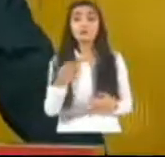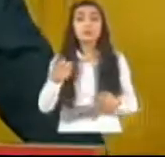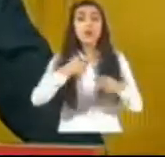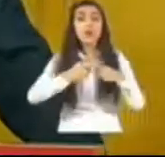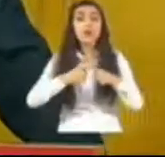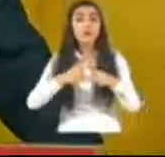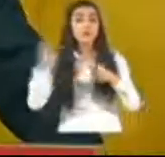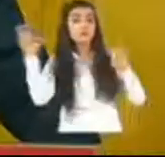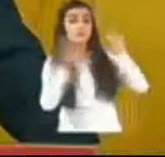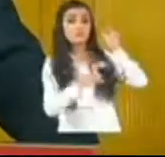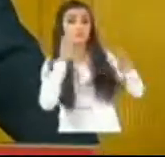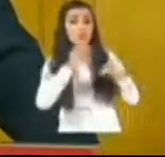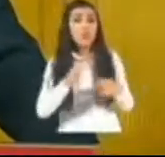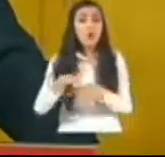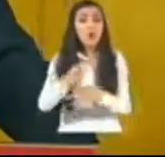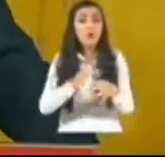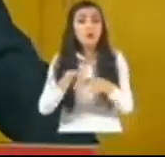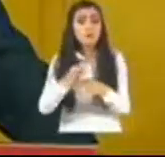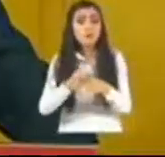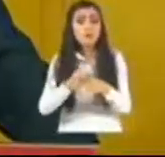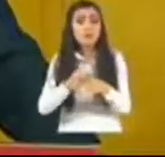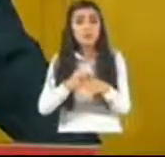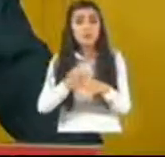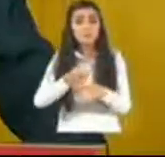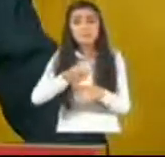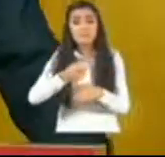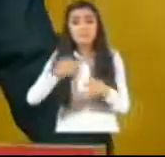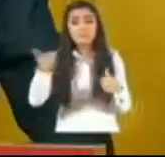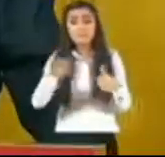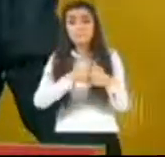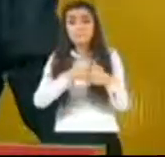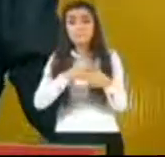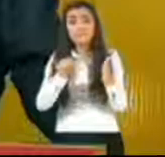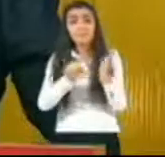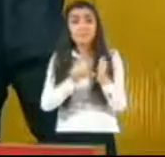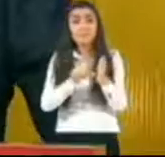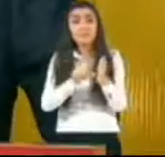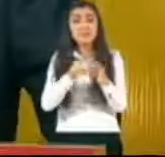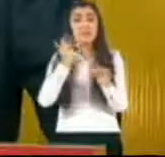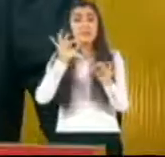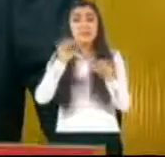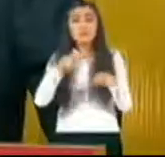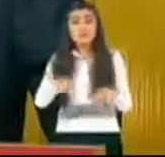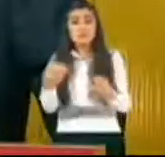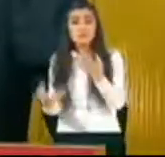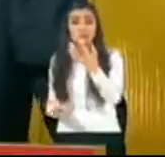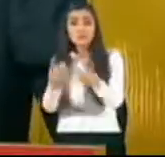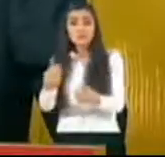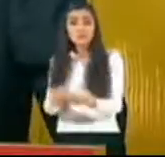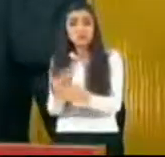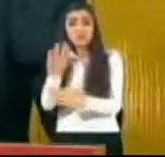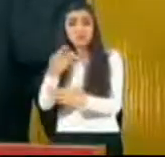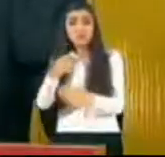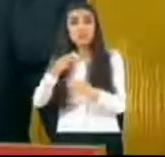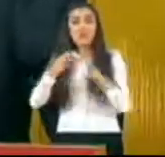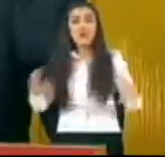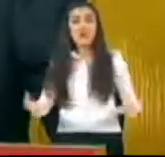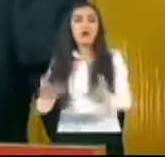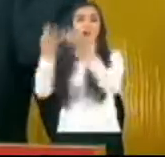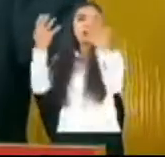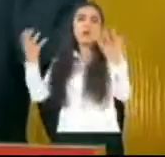ortaklı saldırı ve operasyonun kumanda merkezinde şimdi yangın çıkmış, alevler bacayı